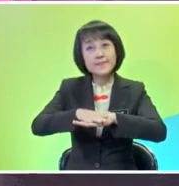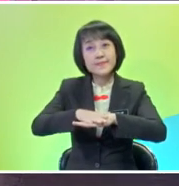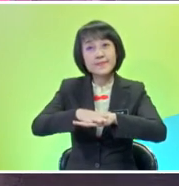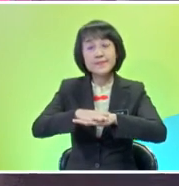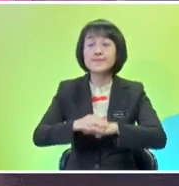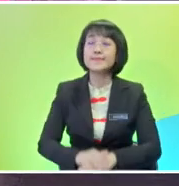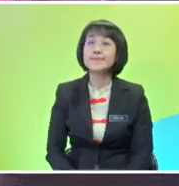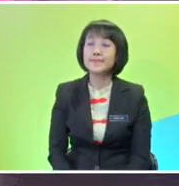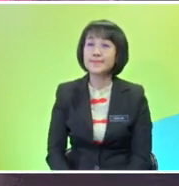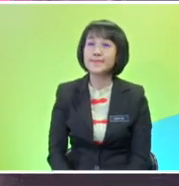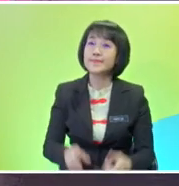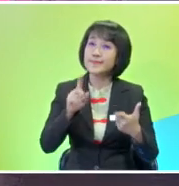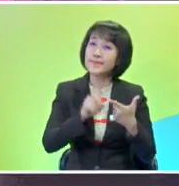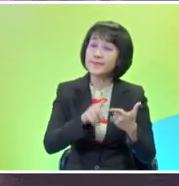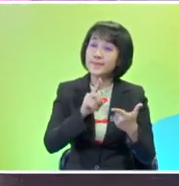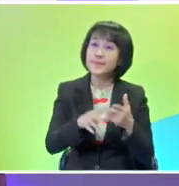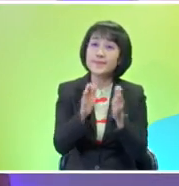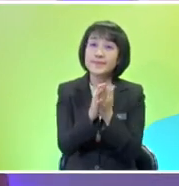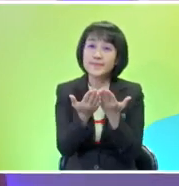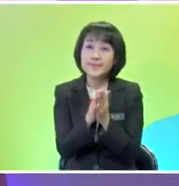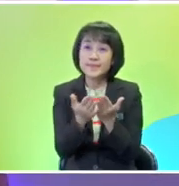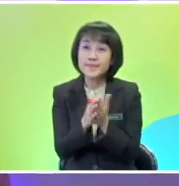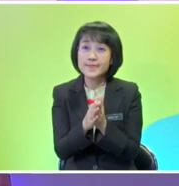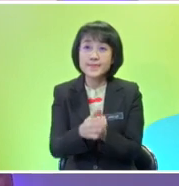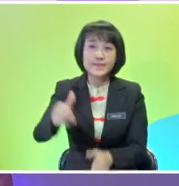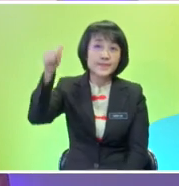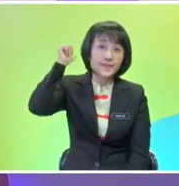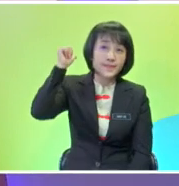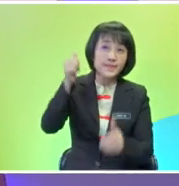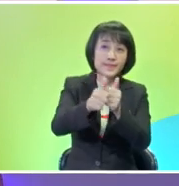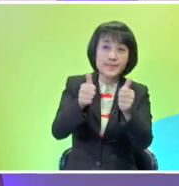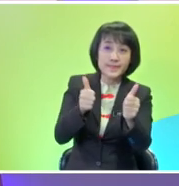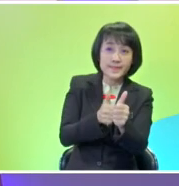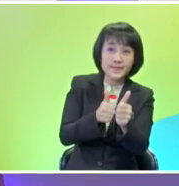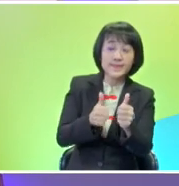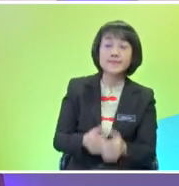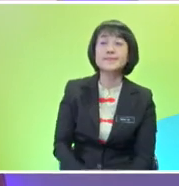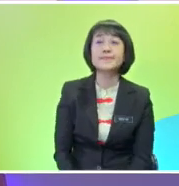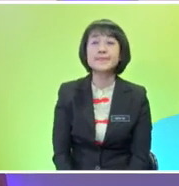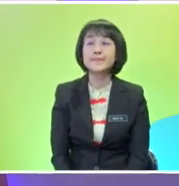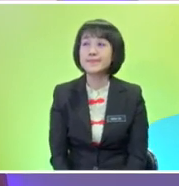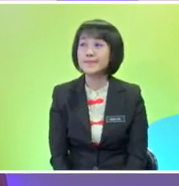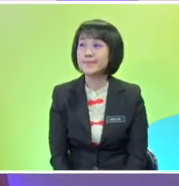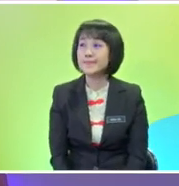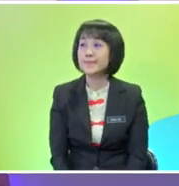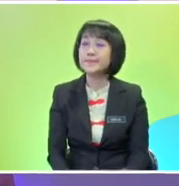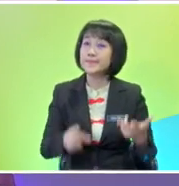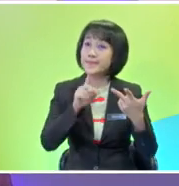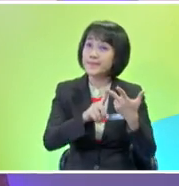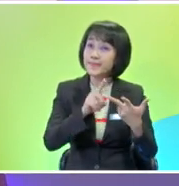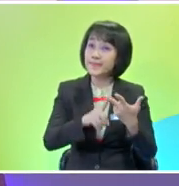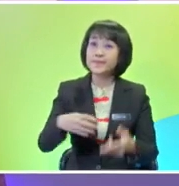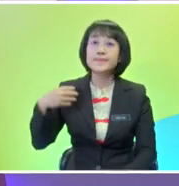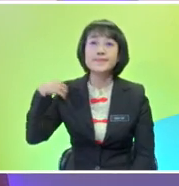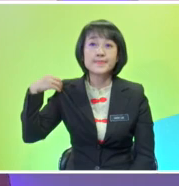atas yang kedua buku di belakang okey yang ketiga yang ketiga